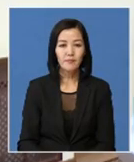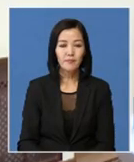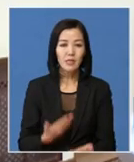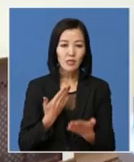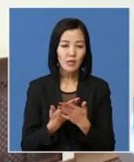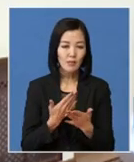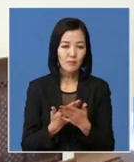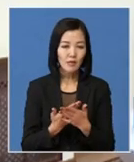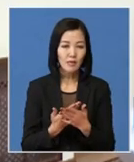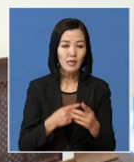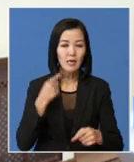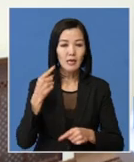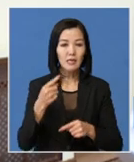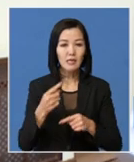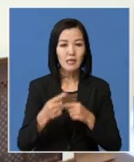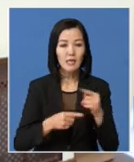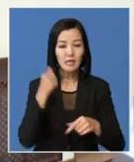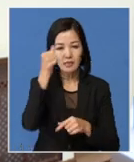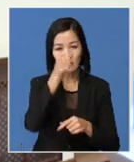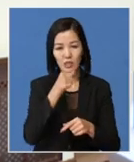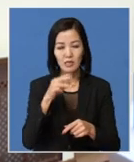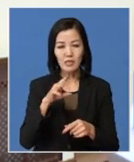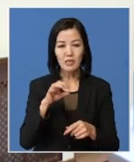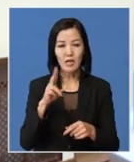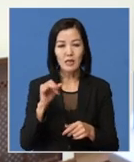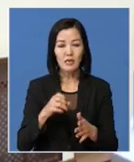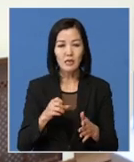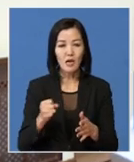Шамамен енді келесі жылы мына Талғар ауданында дейміз,